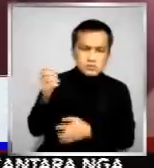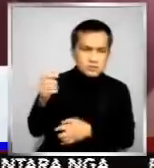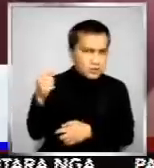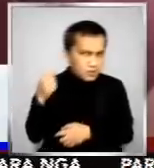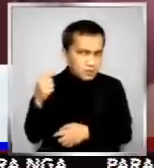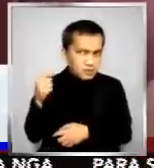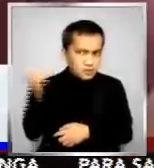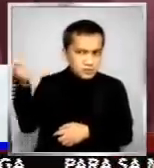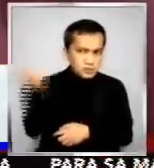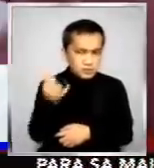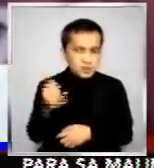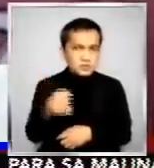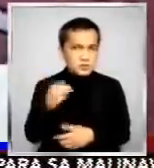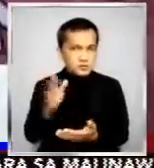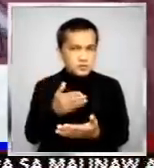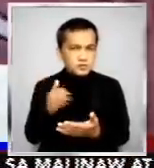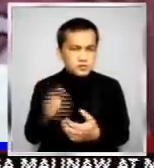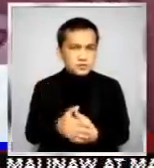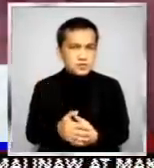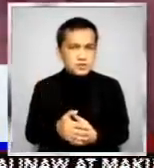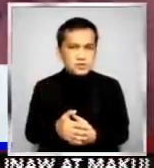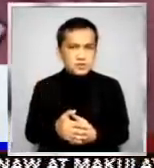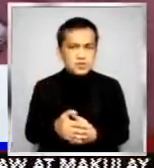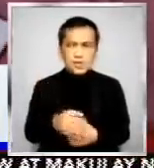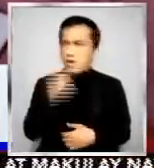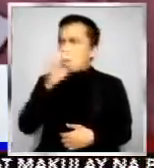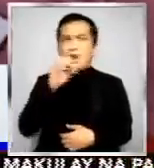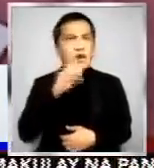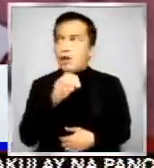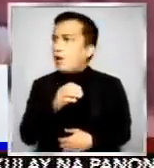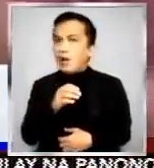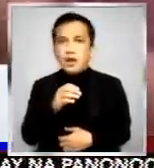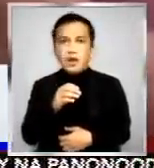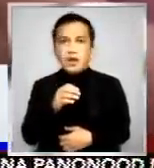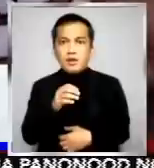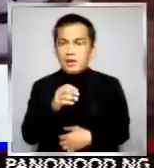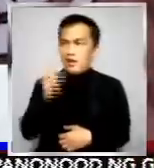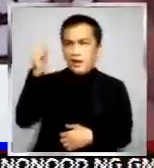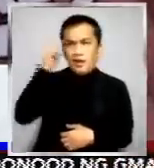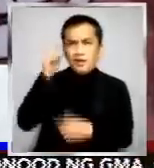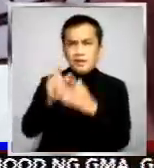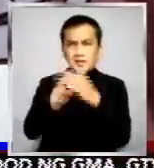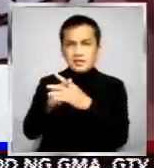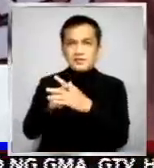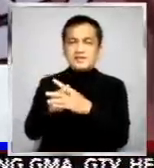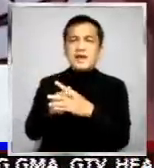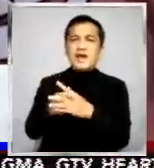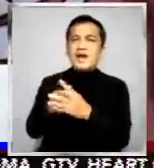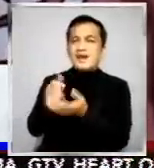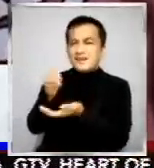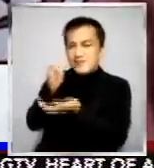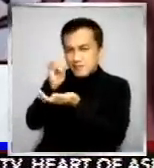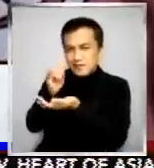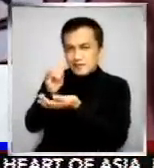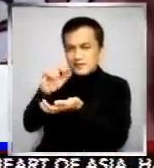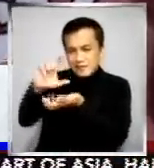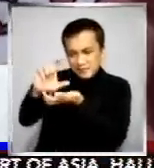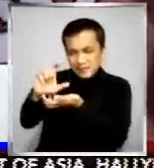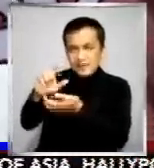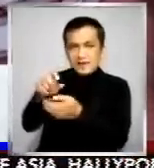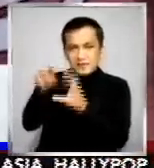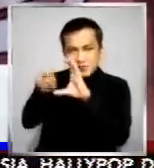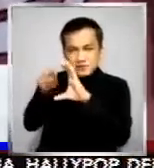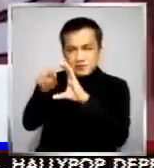music, hinahanap ko siya, then naisipan kong i-video siya. Sabi ko, ang ganda nito, dapat ito sa mga ganitong